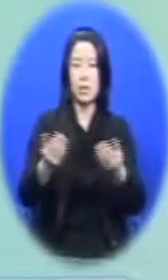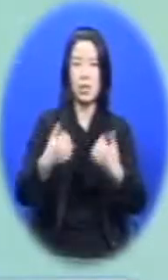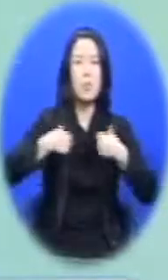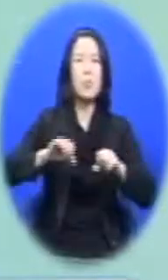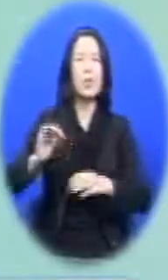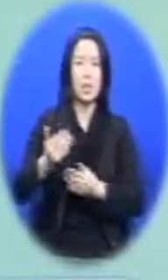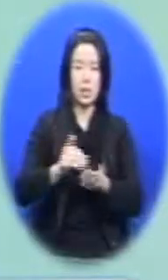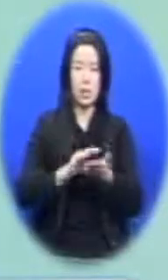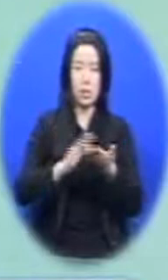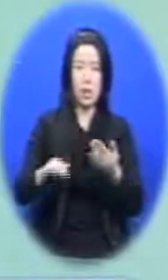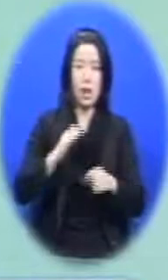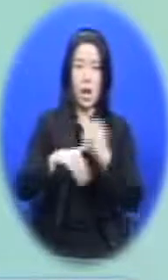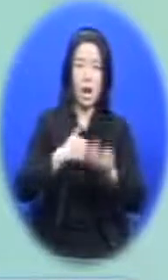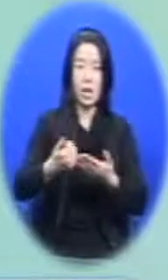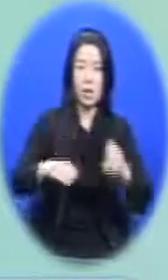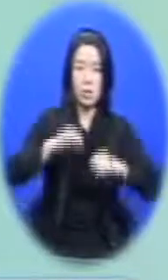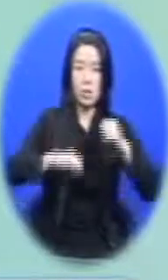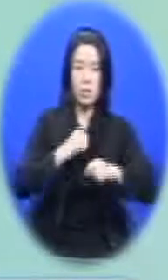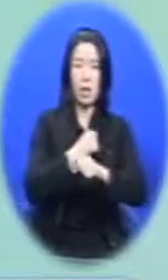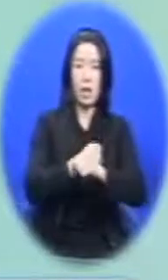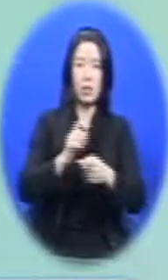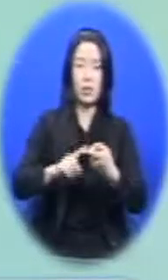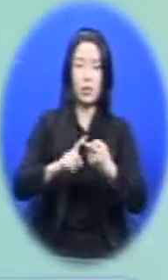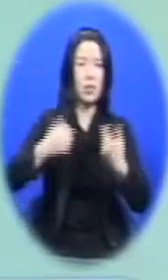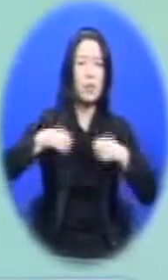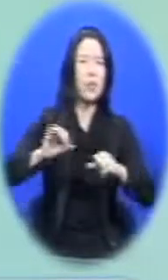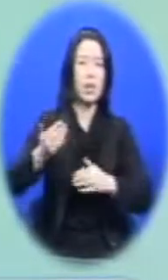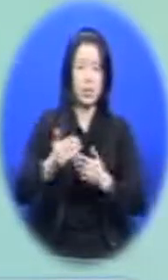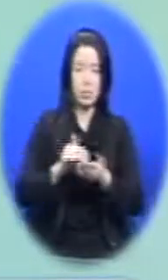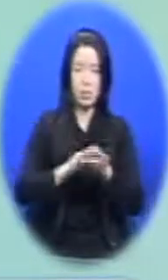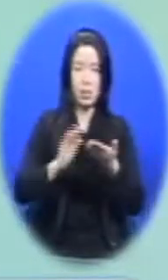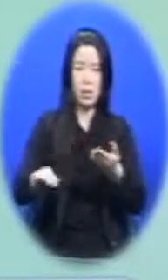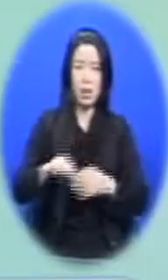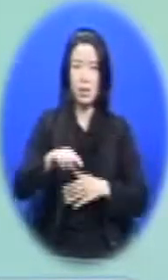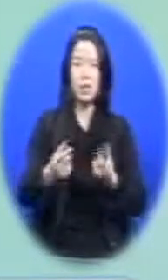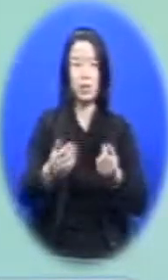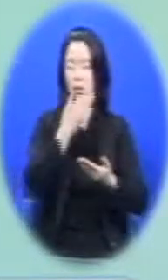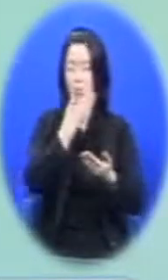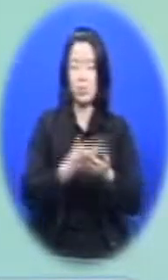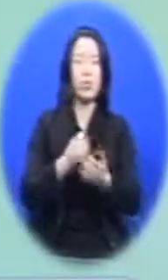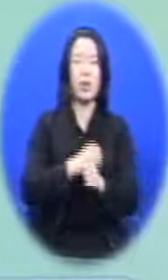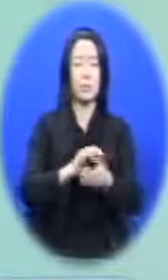됩니다. 하나님이 역사하실 것은 포기해야 돼요. 그렇게 중요해요.